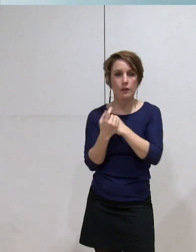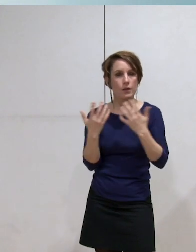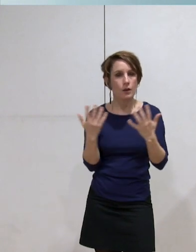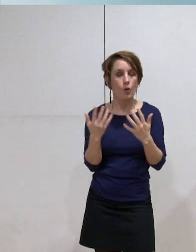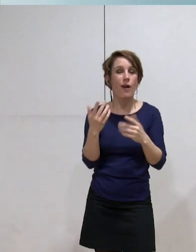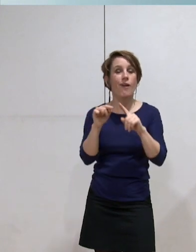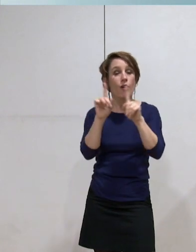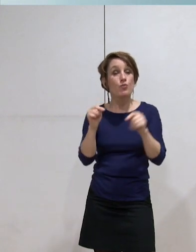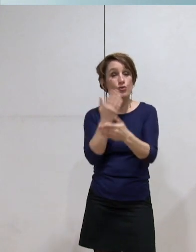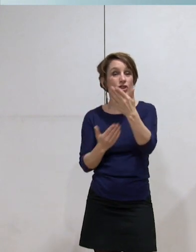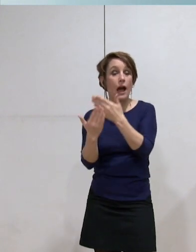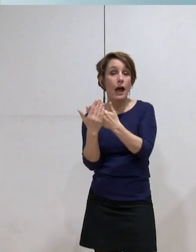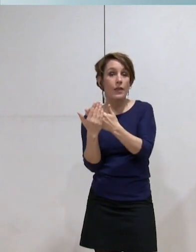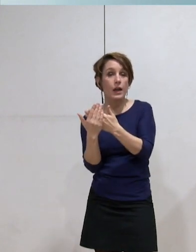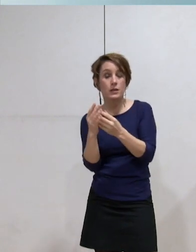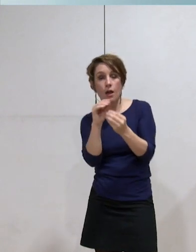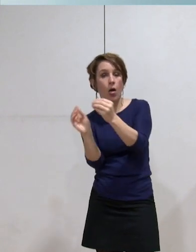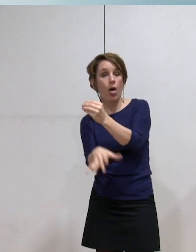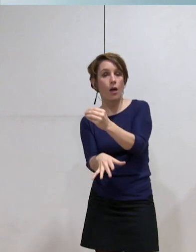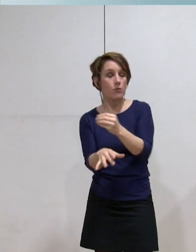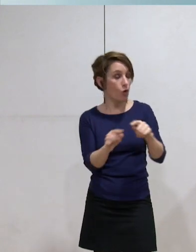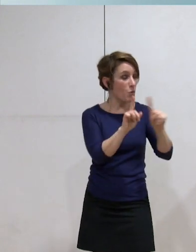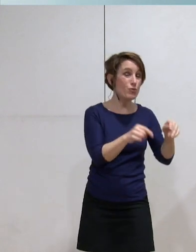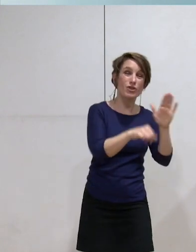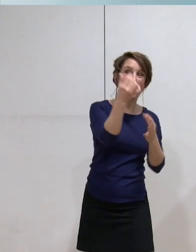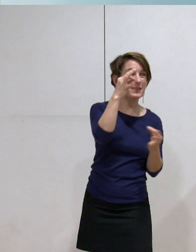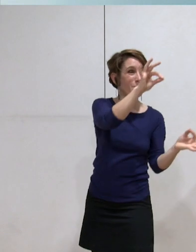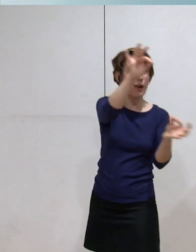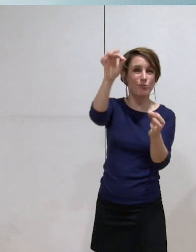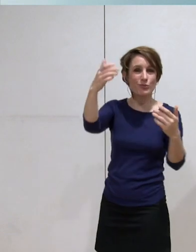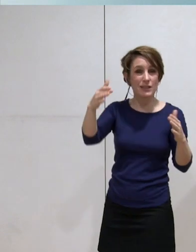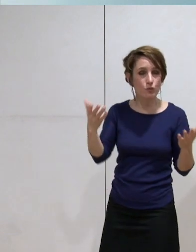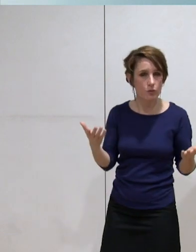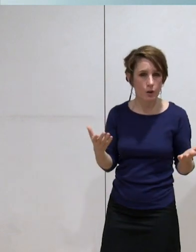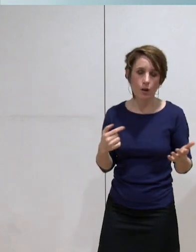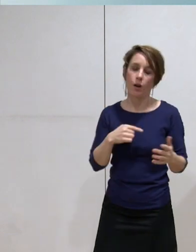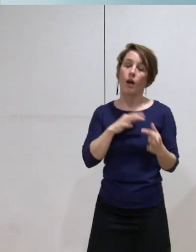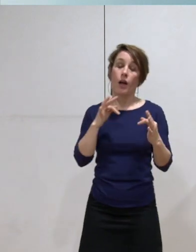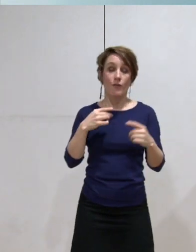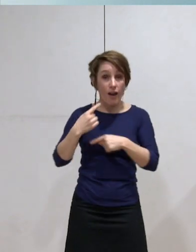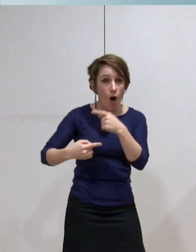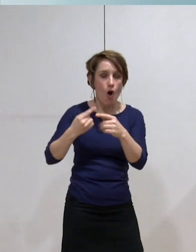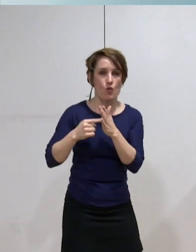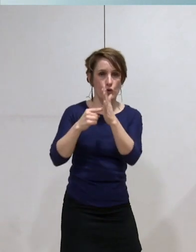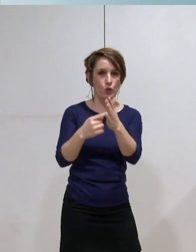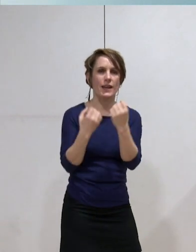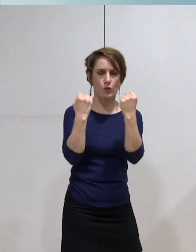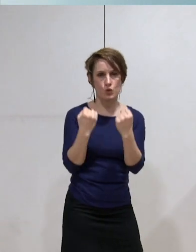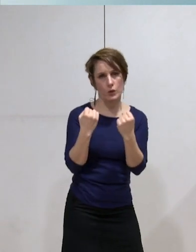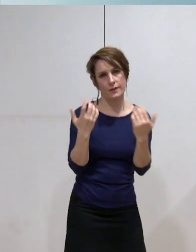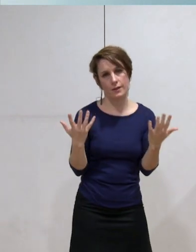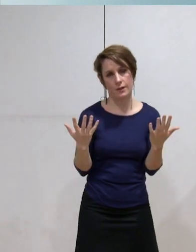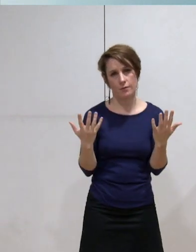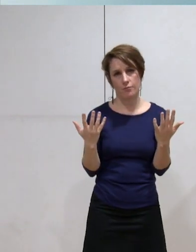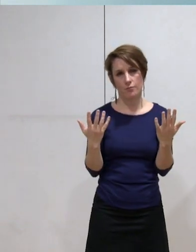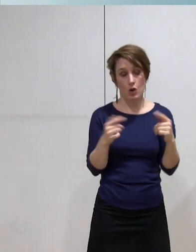annexes au budget principal et donc en ce qui concerne l'encours de dette consolidée si l'on agrège l'ensemble des